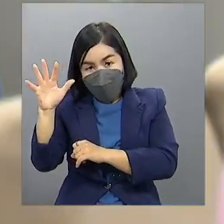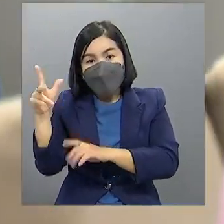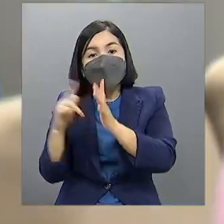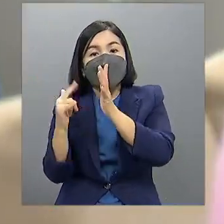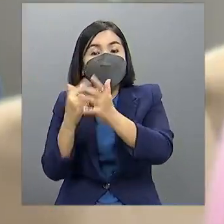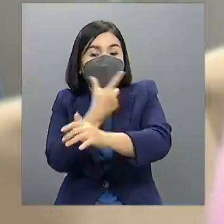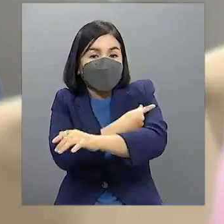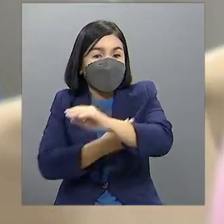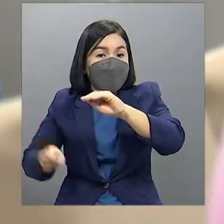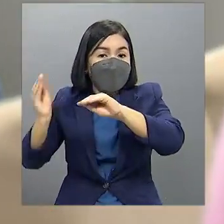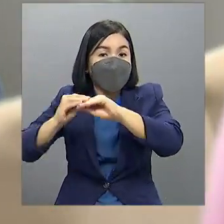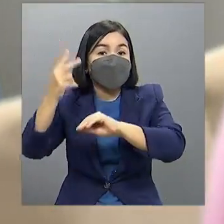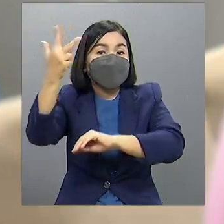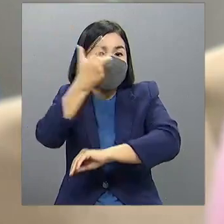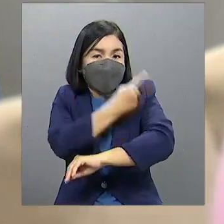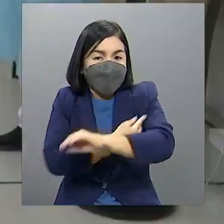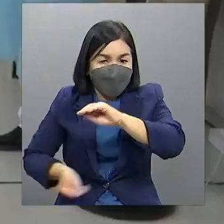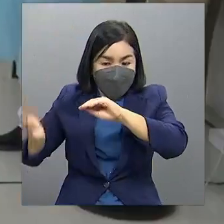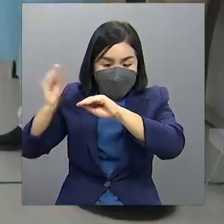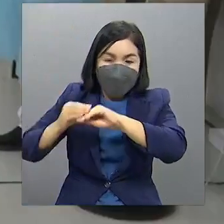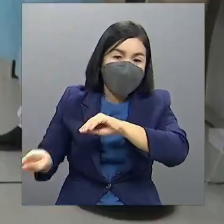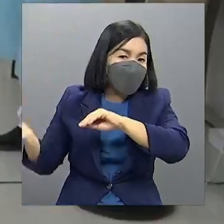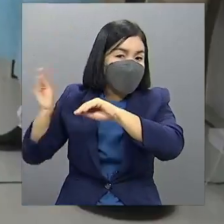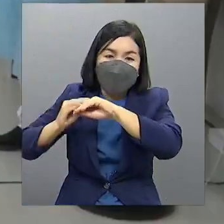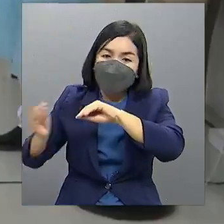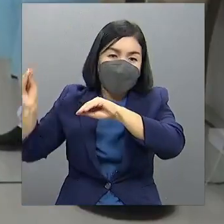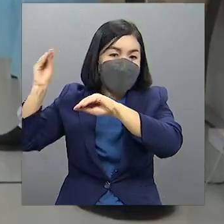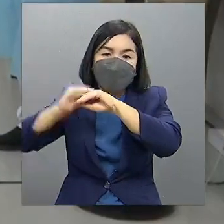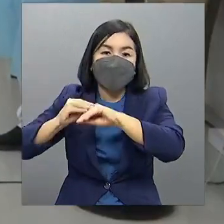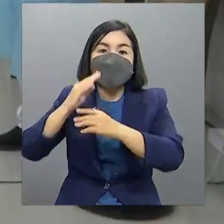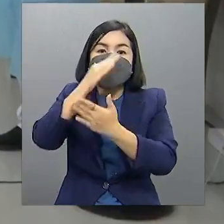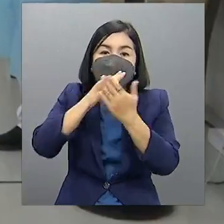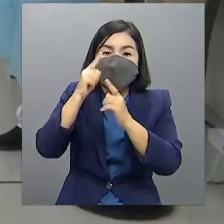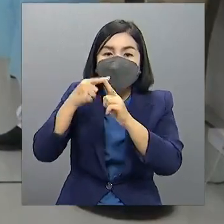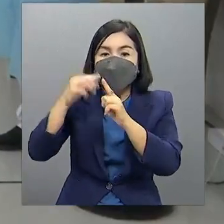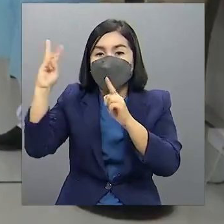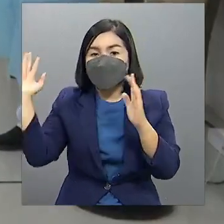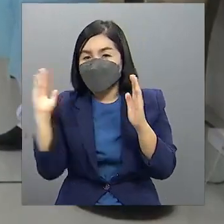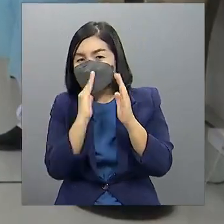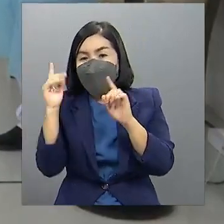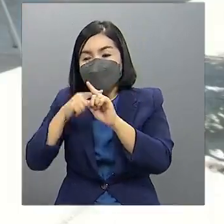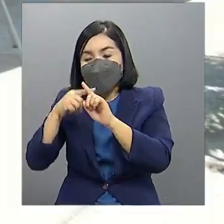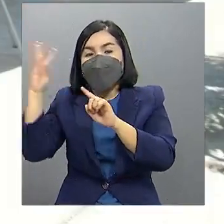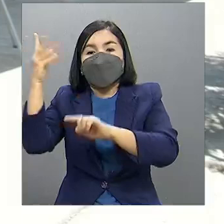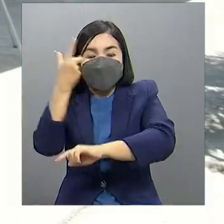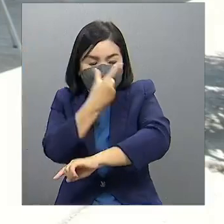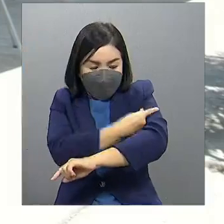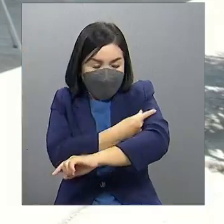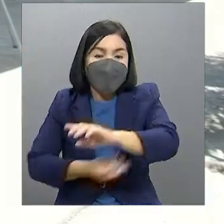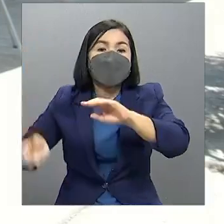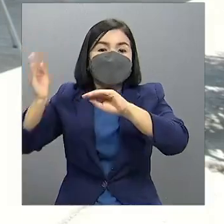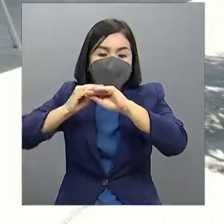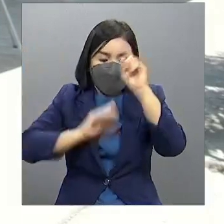แบบเติมภูมิคุ้มกันไปเรื่อยๆเพราะผ่านไปครึ่งปีทางกรมควบคุมโรคและตรงวิทยาศาสตร์การแพทย์ก็จะวัดภูมิคุ้มกัน